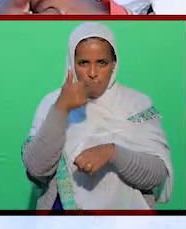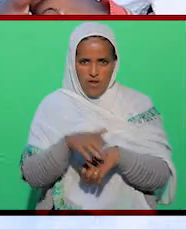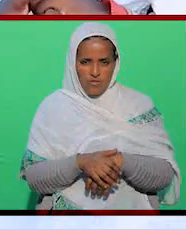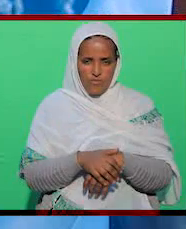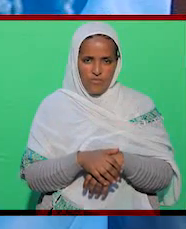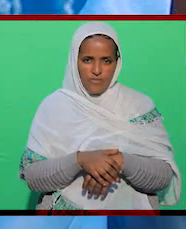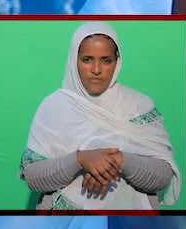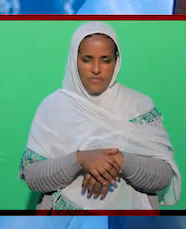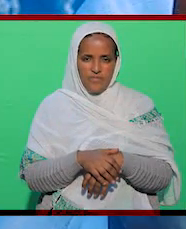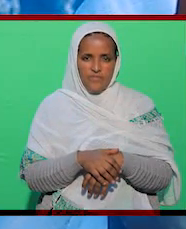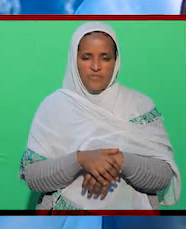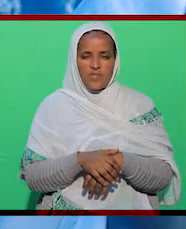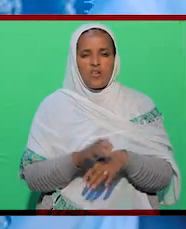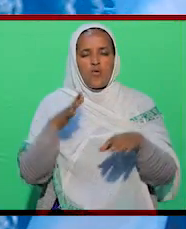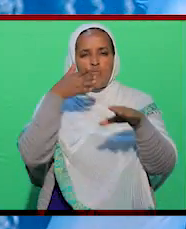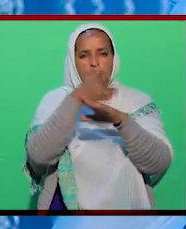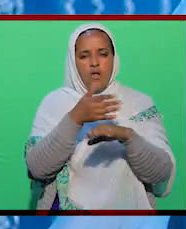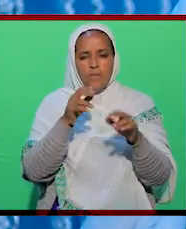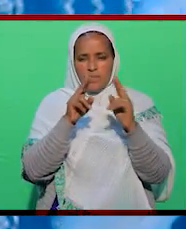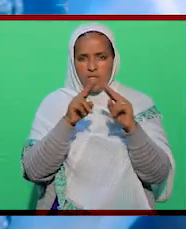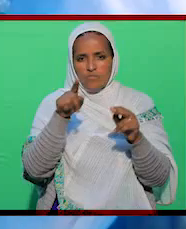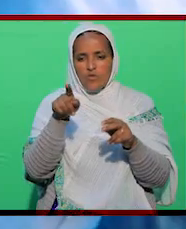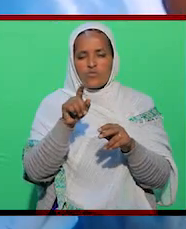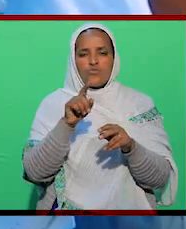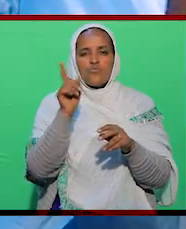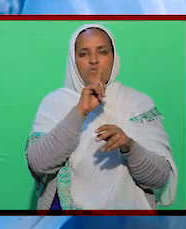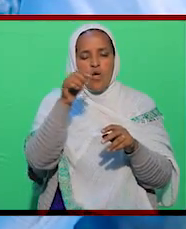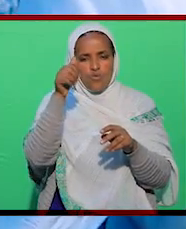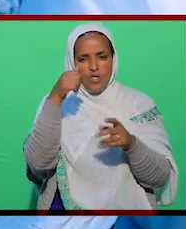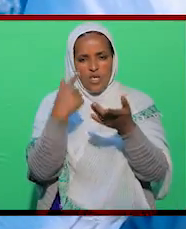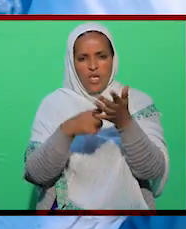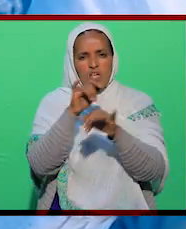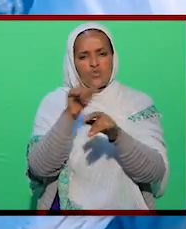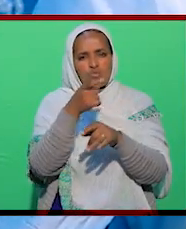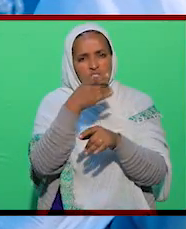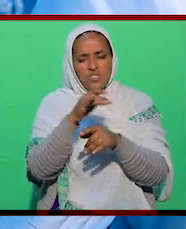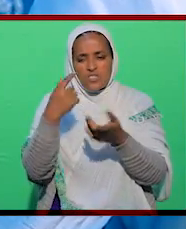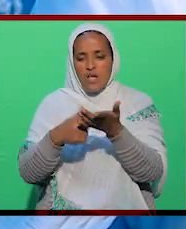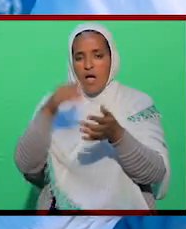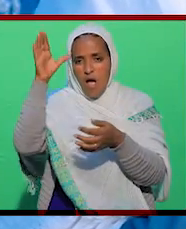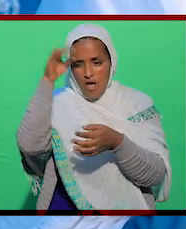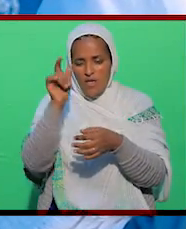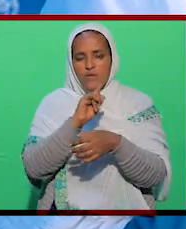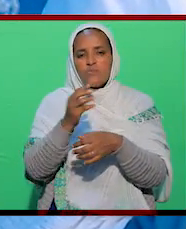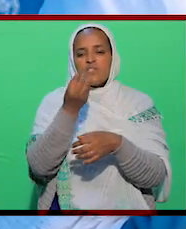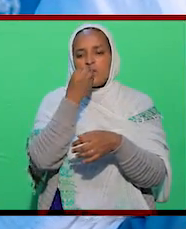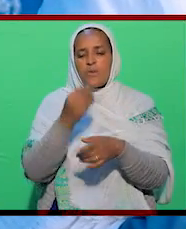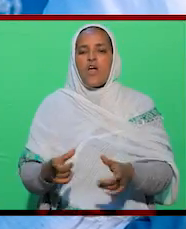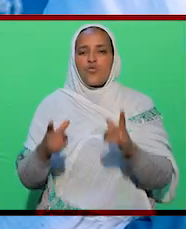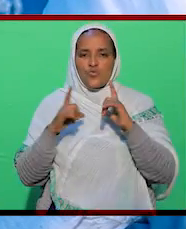ነው። አያችሁ እንደ በኋላ በጣም እሳቸው ምን አሉ አሉ፣ እንደው የሆነ ሲሆንና ያ አህያ